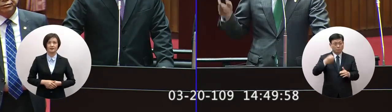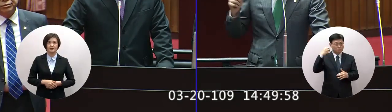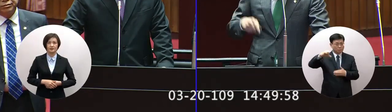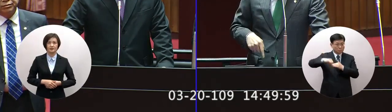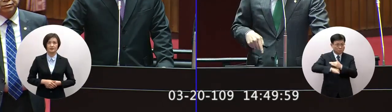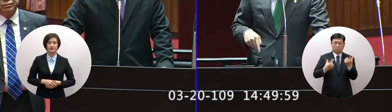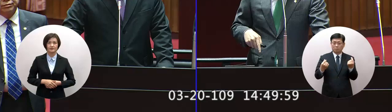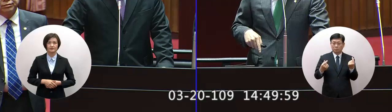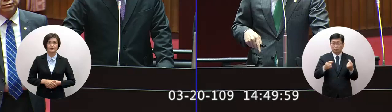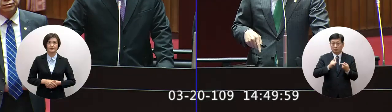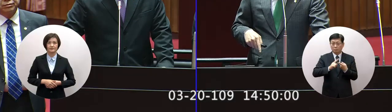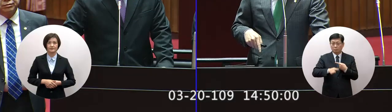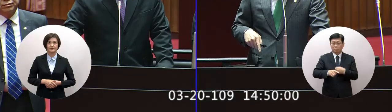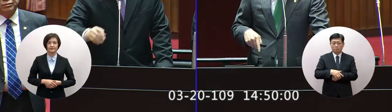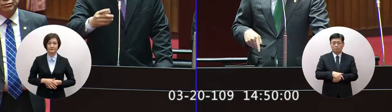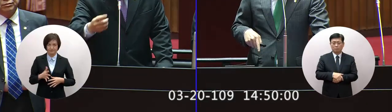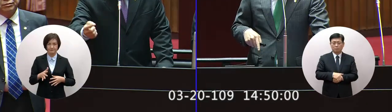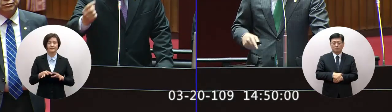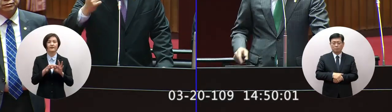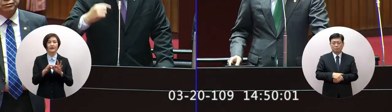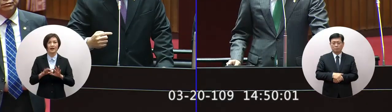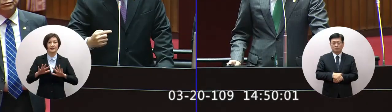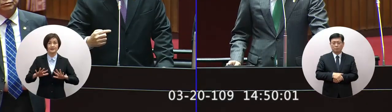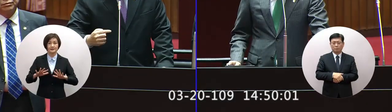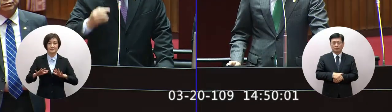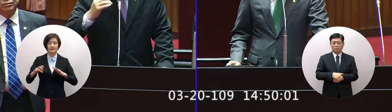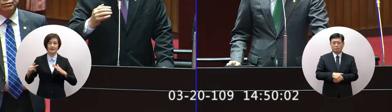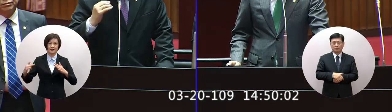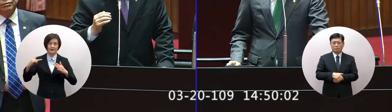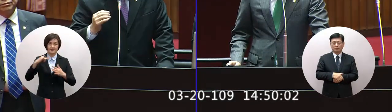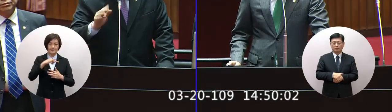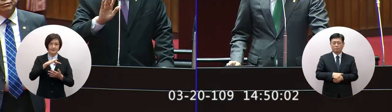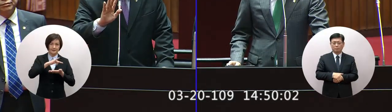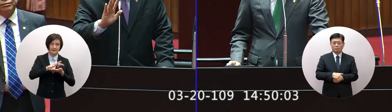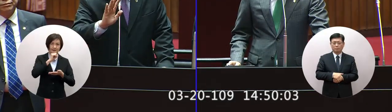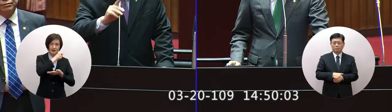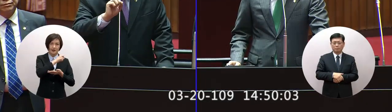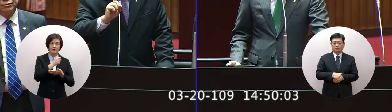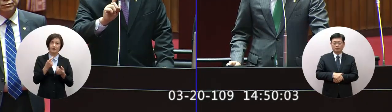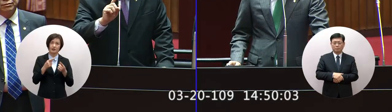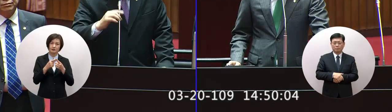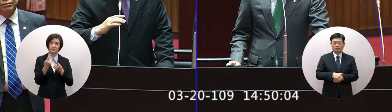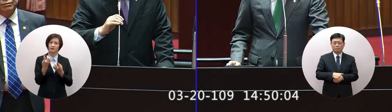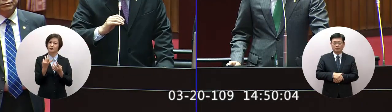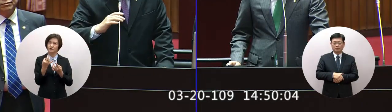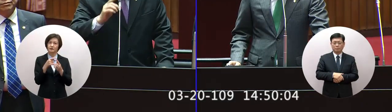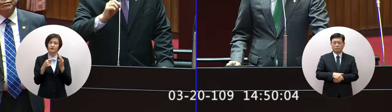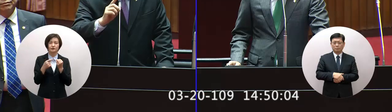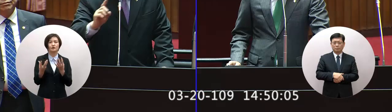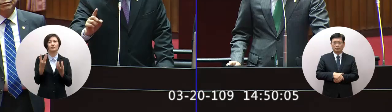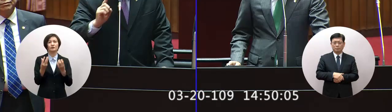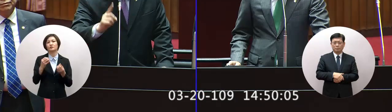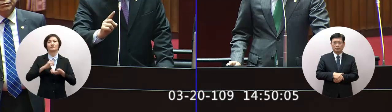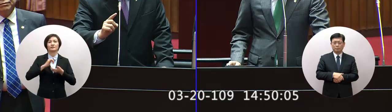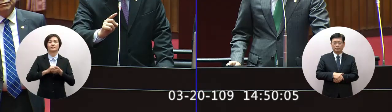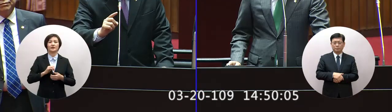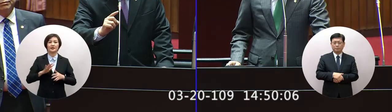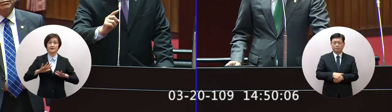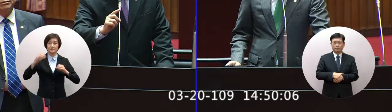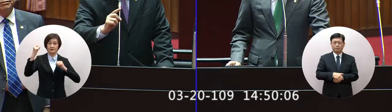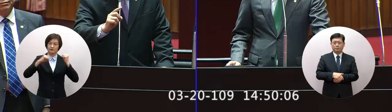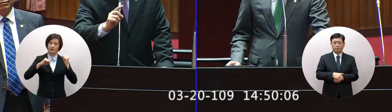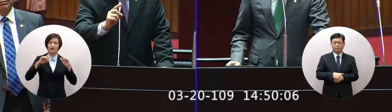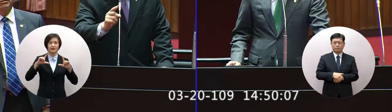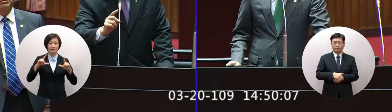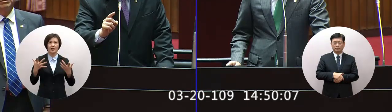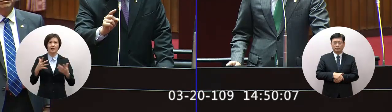批进来，又是居家检疫，对不对？ 所以今天进来的最后会进来多少就不一定。我们昨天早上是估计会